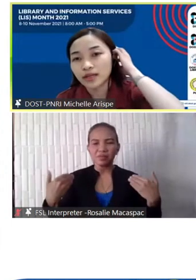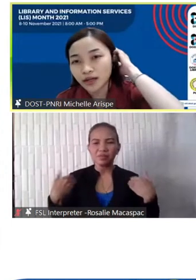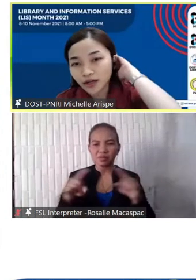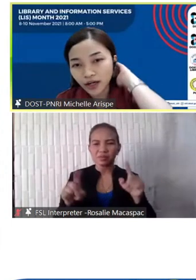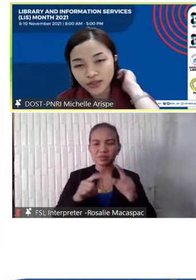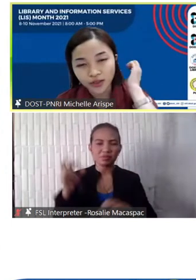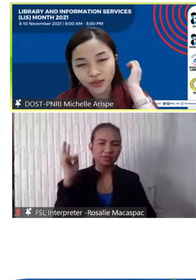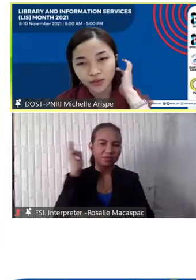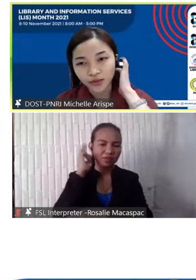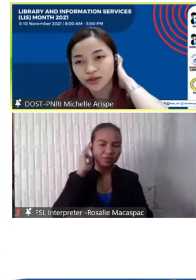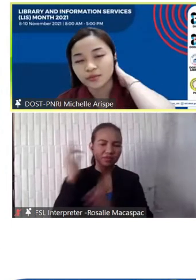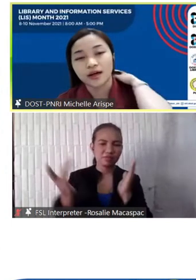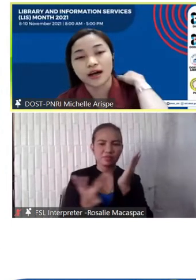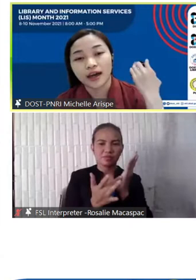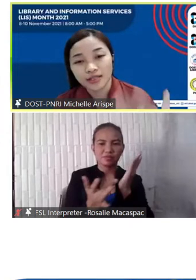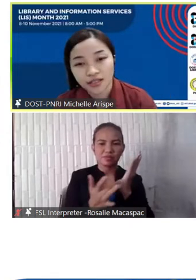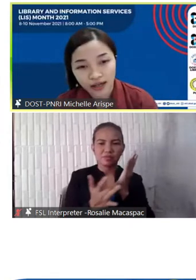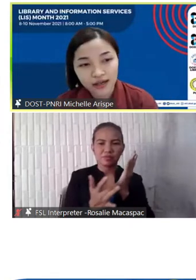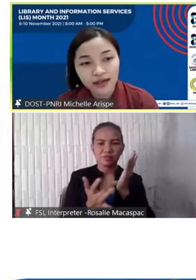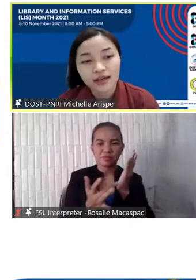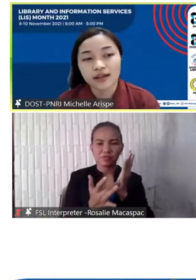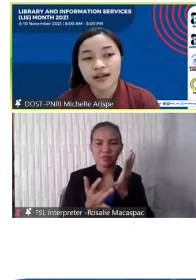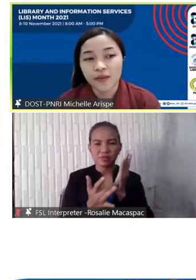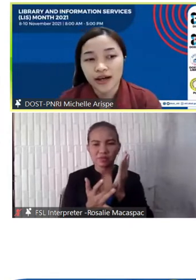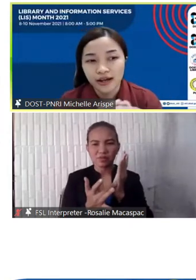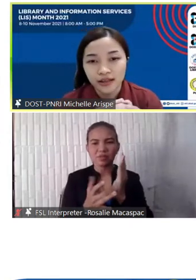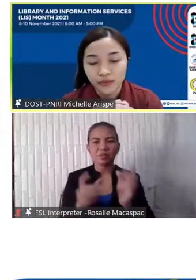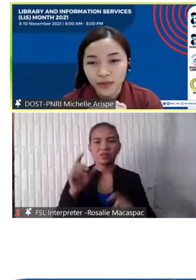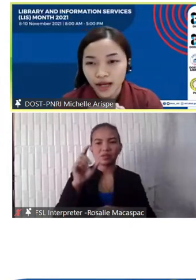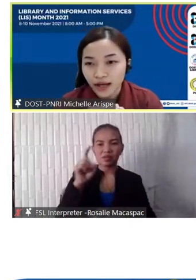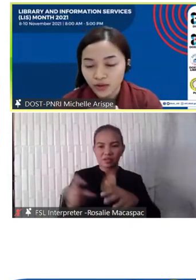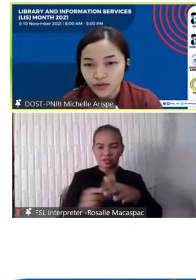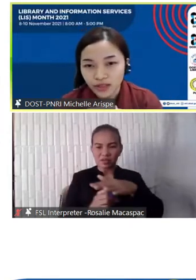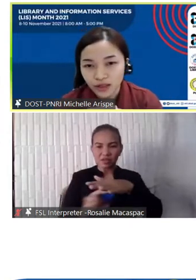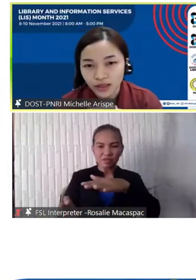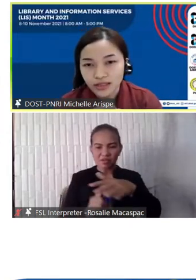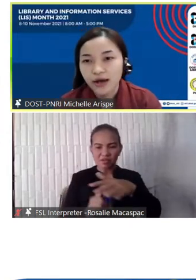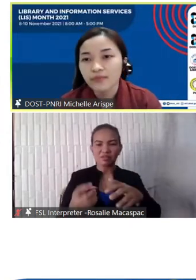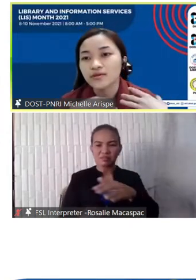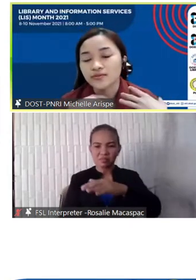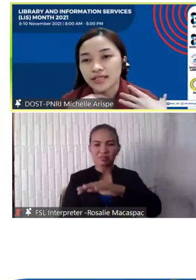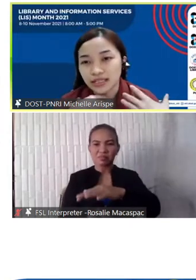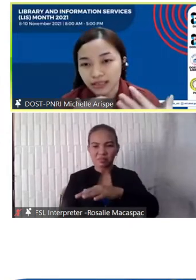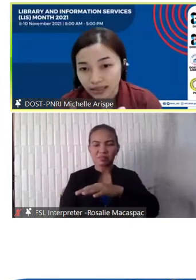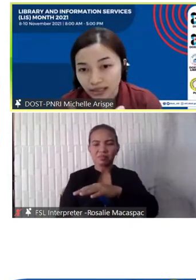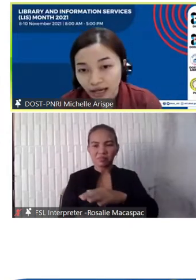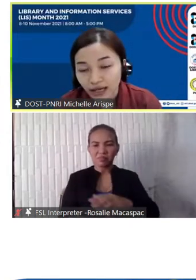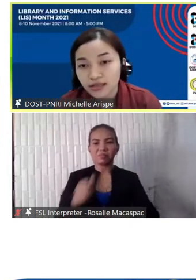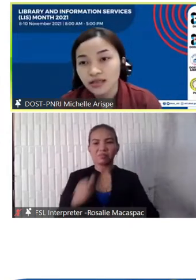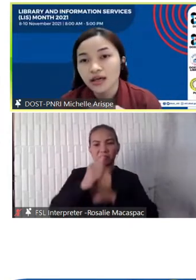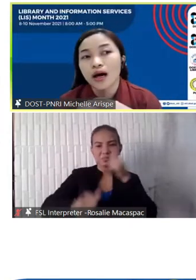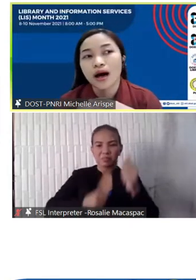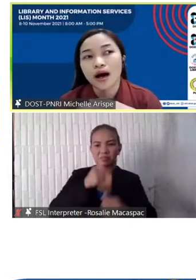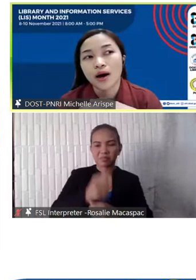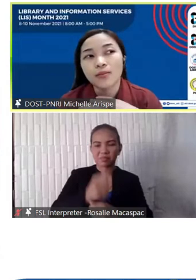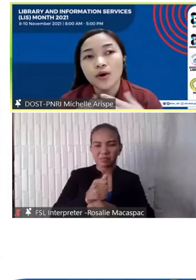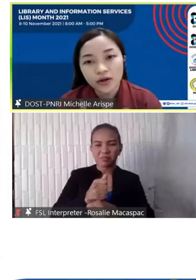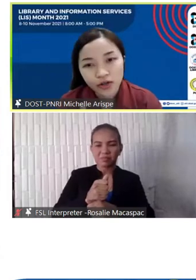mas familiar kayo siguro, yung mga x-ray, ginagawa natin pag annual physical exam, yung mga CT